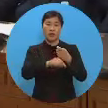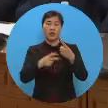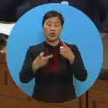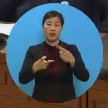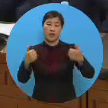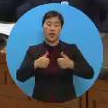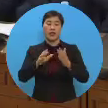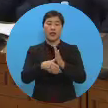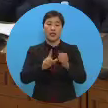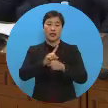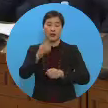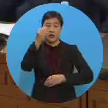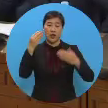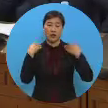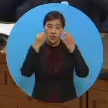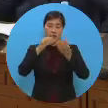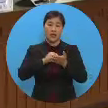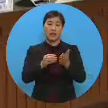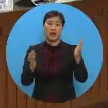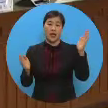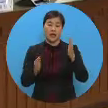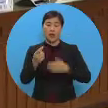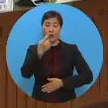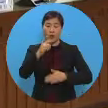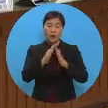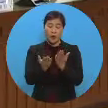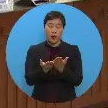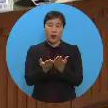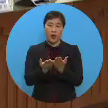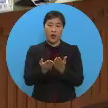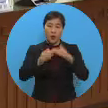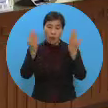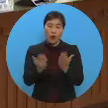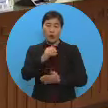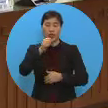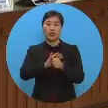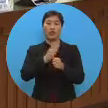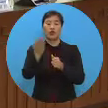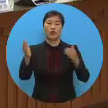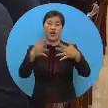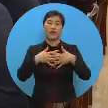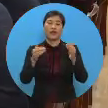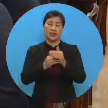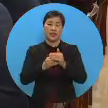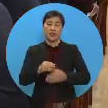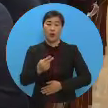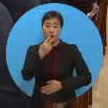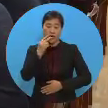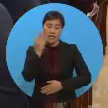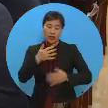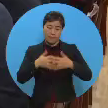12일 교육행정협의회에서 내년 고등학교 신입생 교과서 구매비 전액을 지원하기로 합의했습니다.